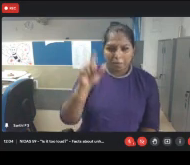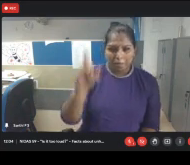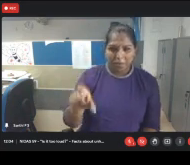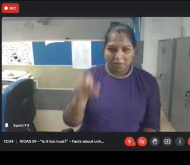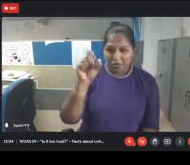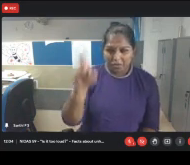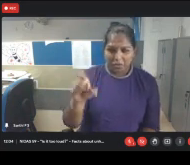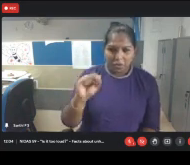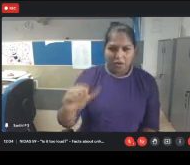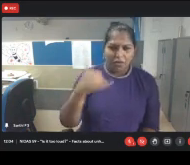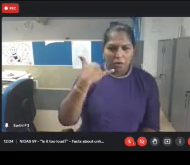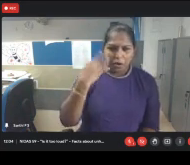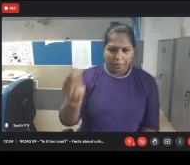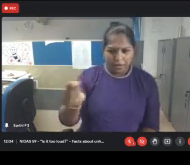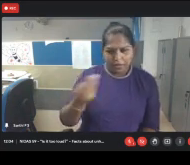ഓക്കേ സർ, താങ്ക്സ്.